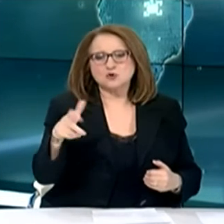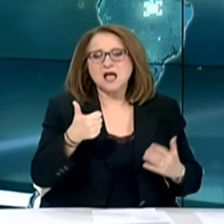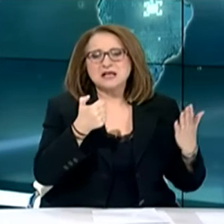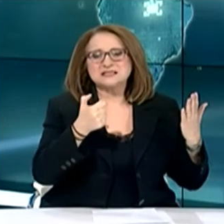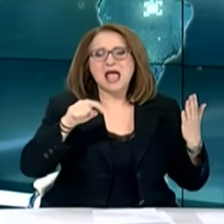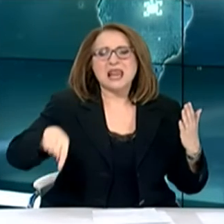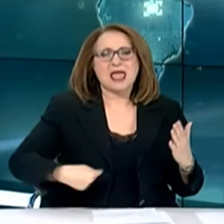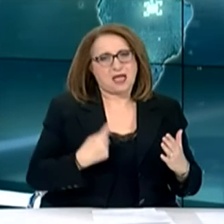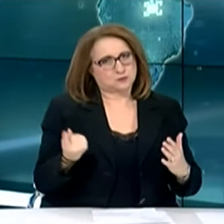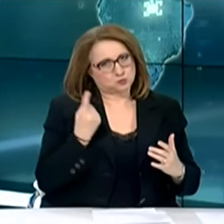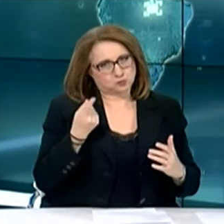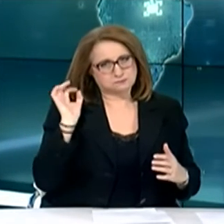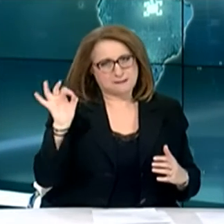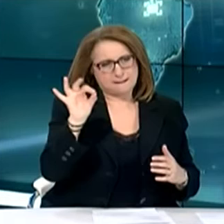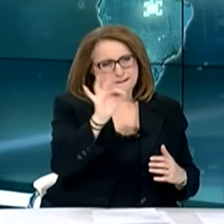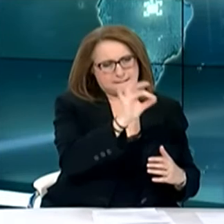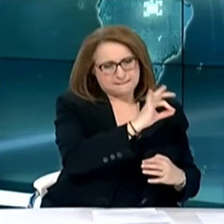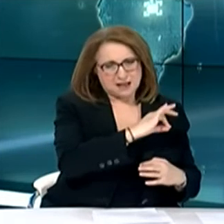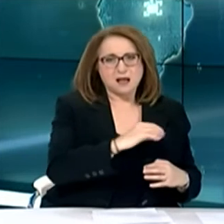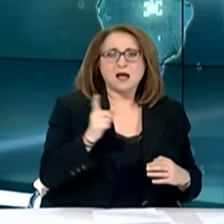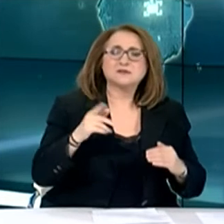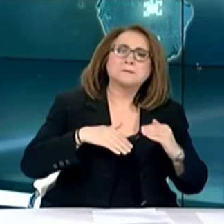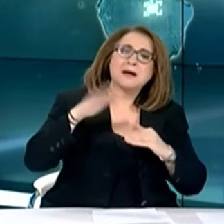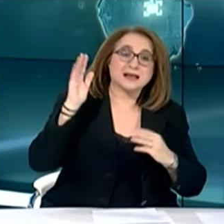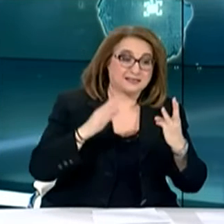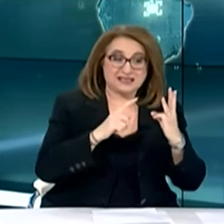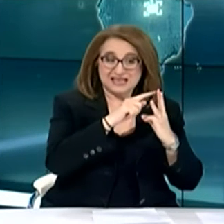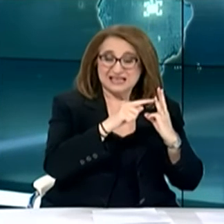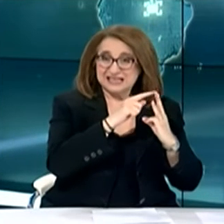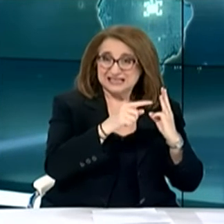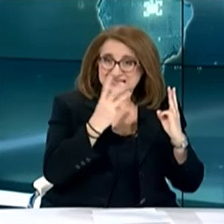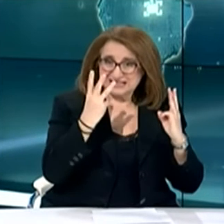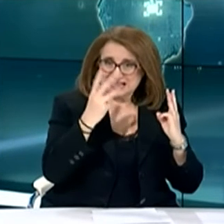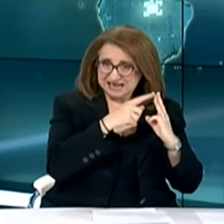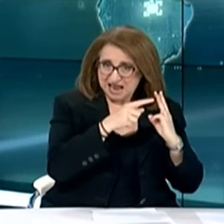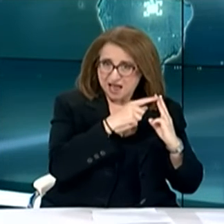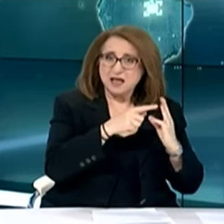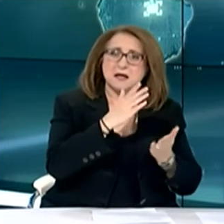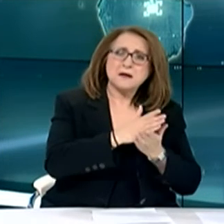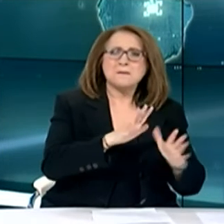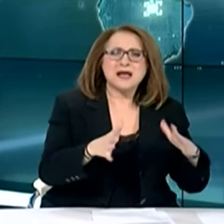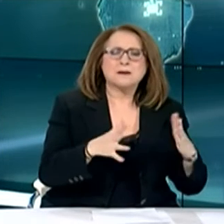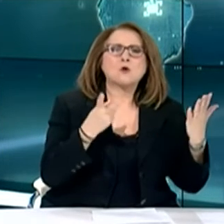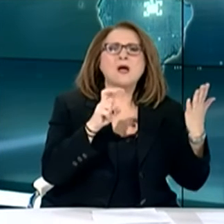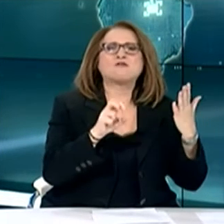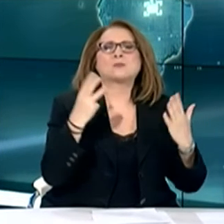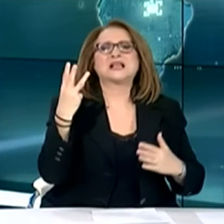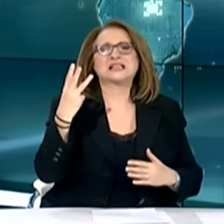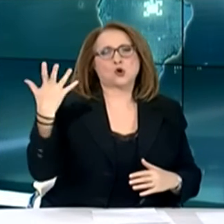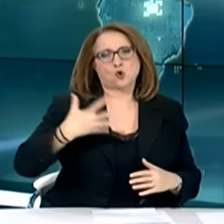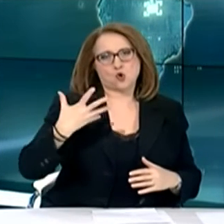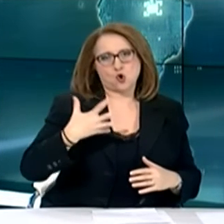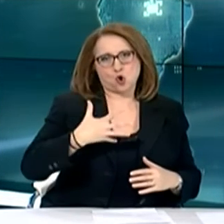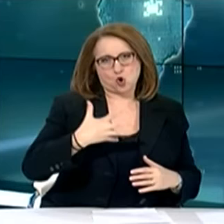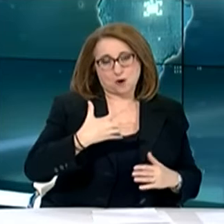69. Οπωσδήποτε, για να καταλάβετε, ας πούμε, οι τρεις θάνατοι από μόνοι τους έχουν ένα μέσο όρο ηλικίας 73 έτη. Θέλει λοιπόν